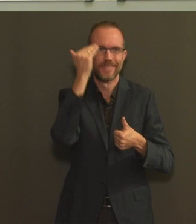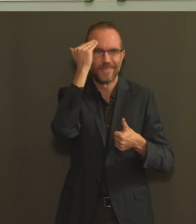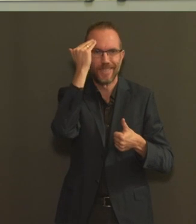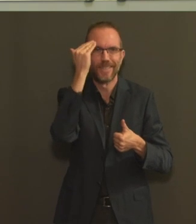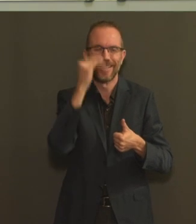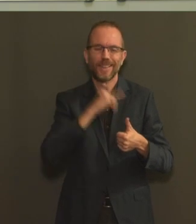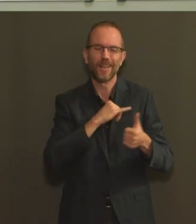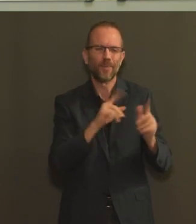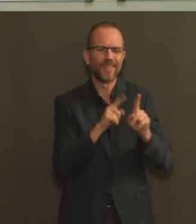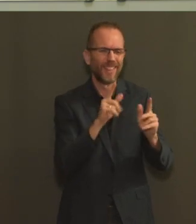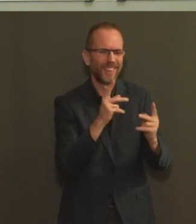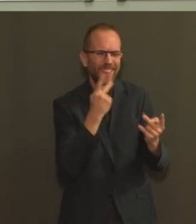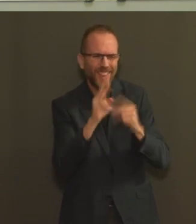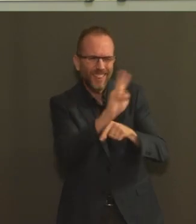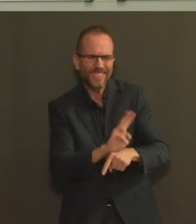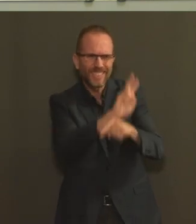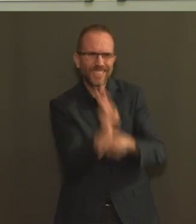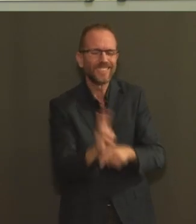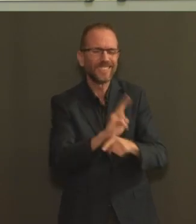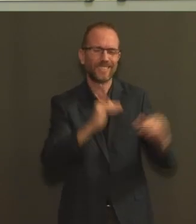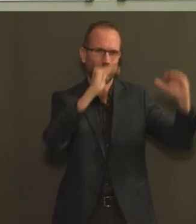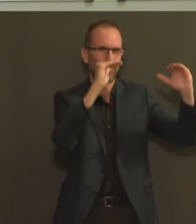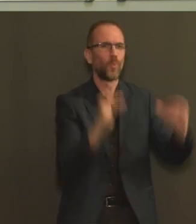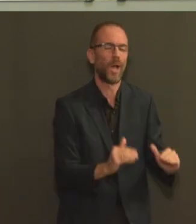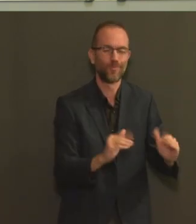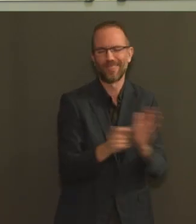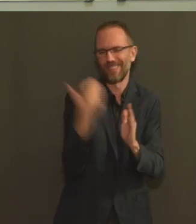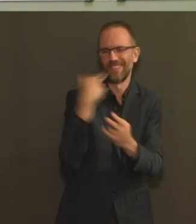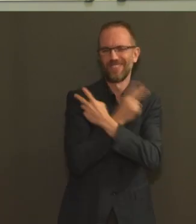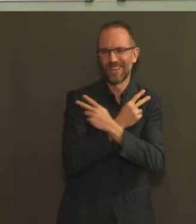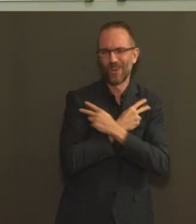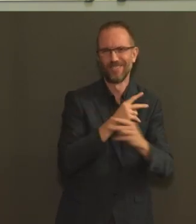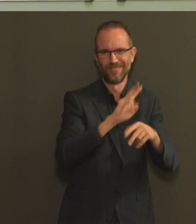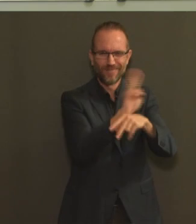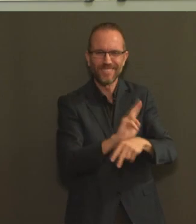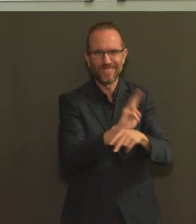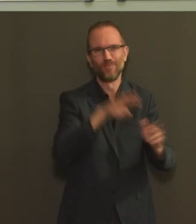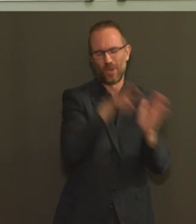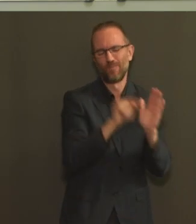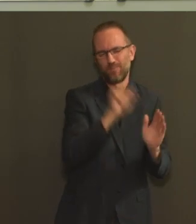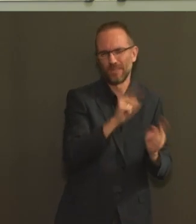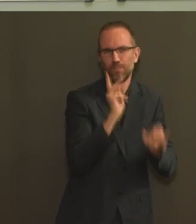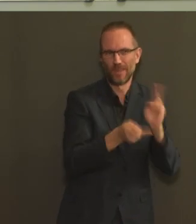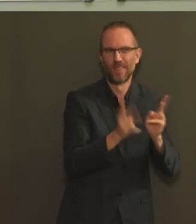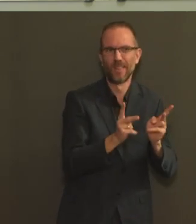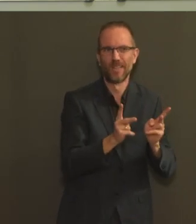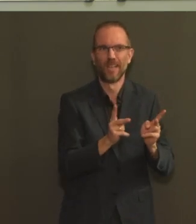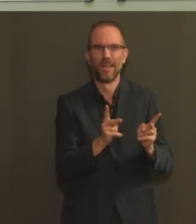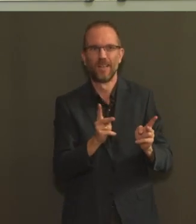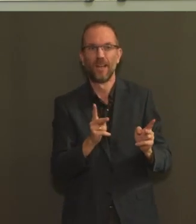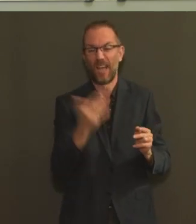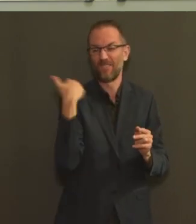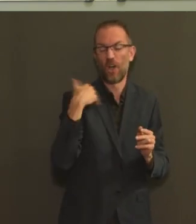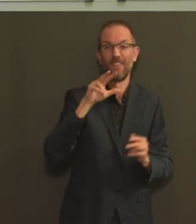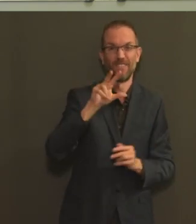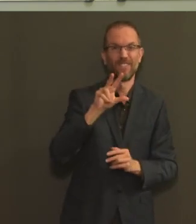de vacances, il y a eu moins de tests pratiqués puisqu'on peut dire qu'en moyenne, il y a eu à peu près 25 000 tests, en l'occurrence 25